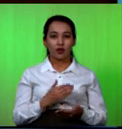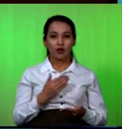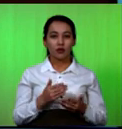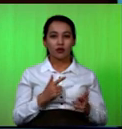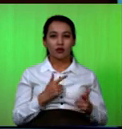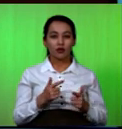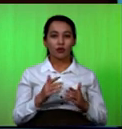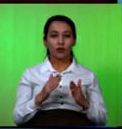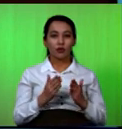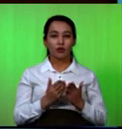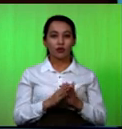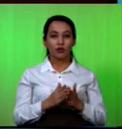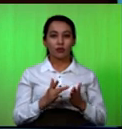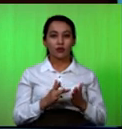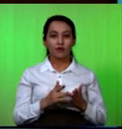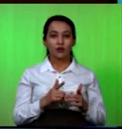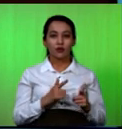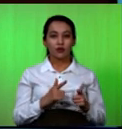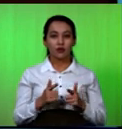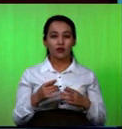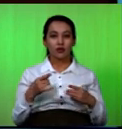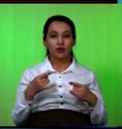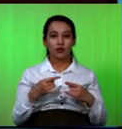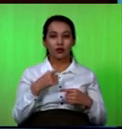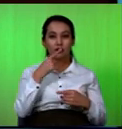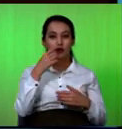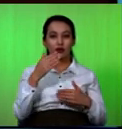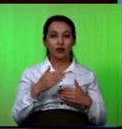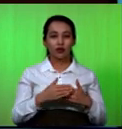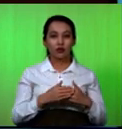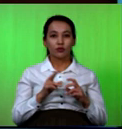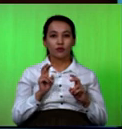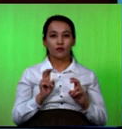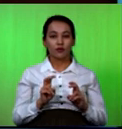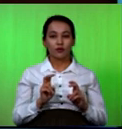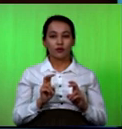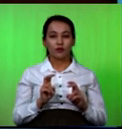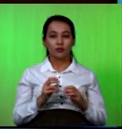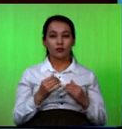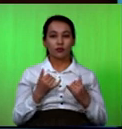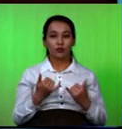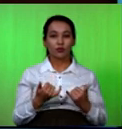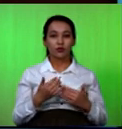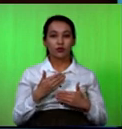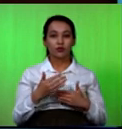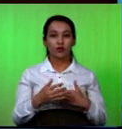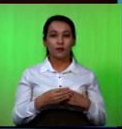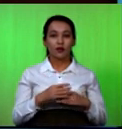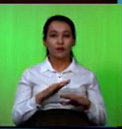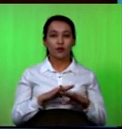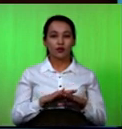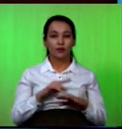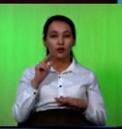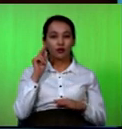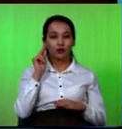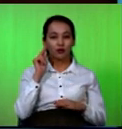o'quv qurollaringizni hozirlab, ekran qarshisiga yaqinroq joylashib oling. Bugun biz sizlar bilan matematika